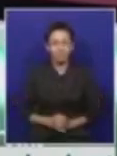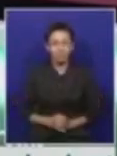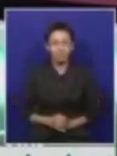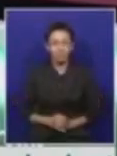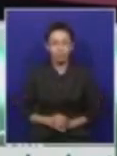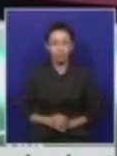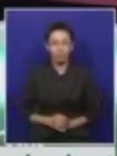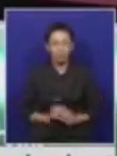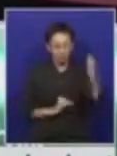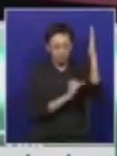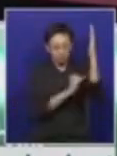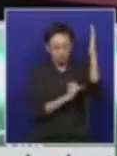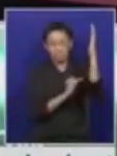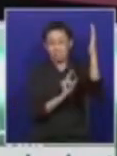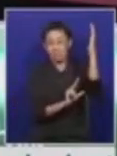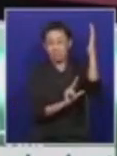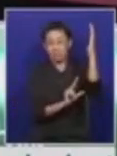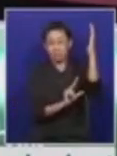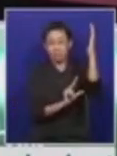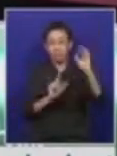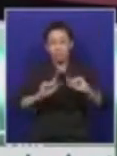ฮะซึ่งส่วนใหญ่แล้วจะเกิดขึ้นในพื้นที่ชนบทมากกว่าในพื้นที่เขตเมืองเหมือนจังหวัดอื่นหรือประเทศอื่นในโลกนี้เพราะฉะนั้นบริบทในพื้นที่3จังหวัดมีความต่างในเรื่องของศาสนาและวัฒนธรรม